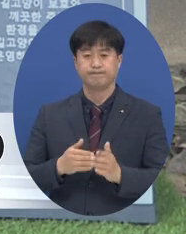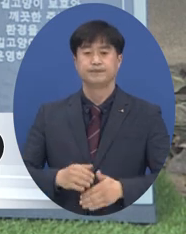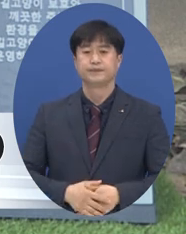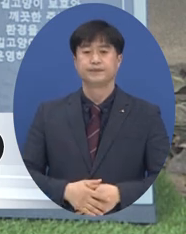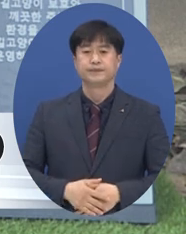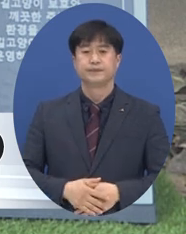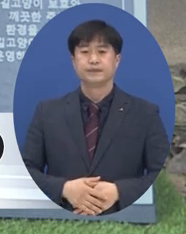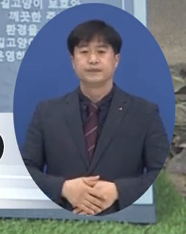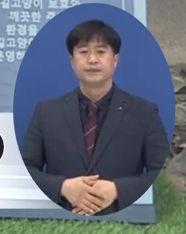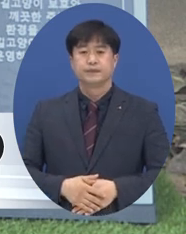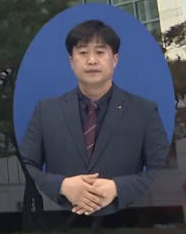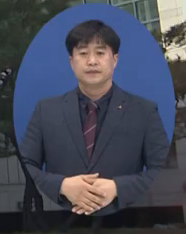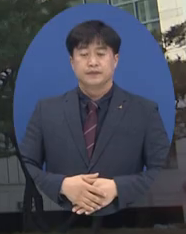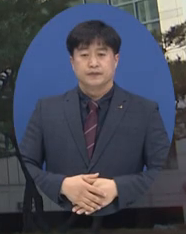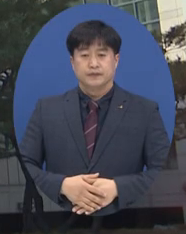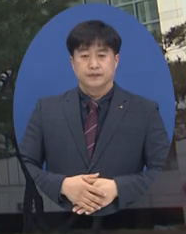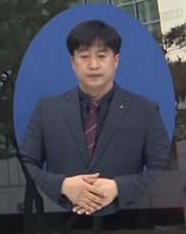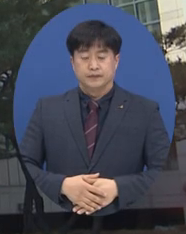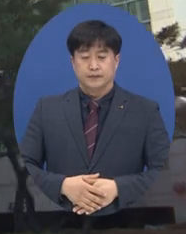전해드립니다